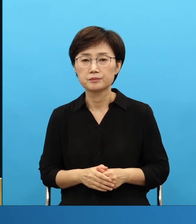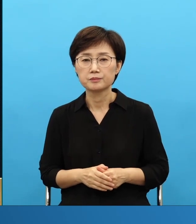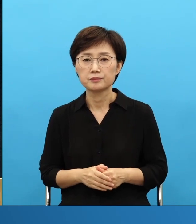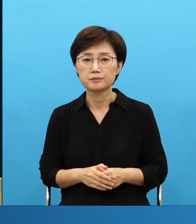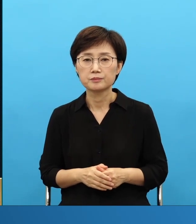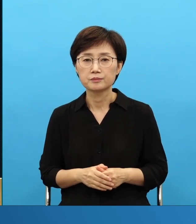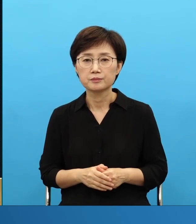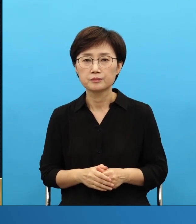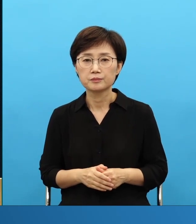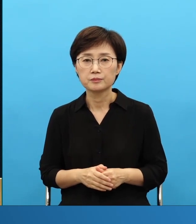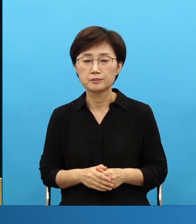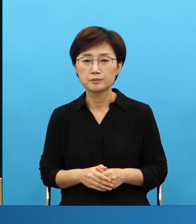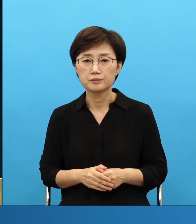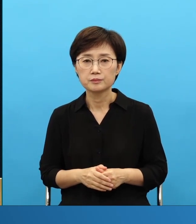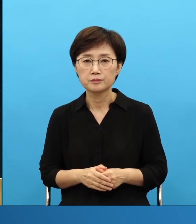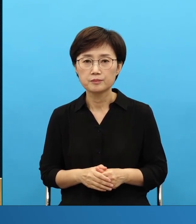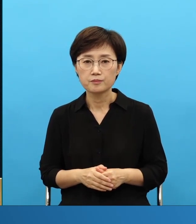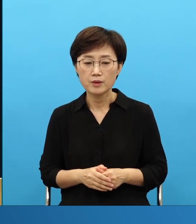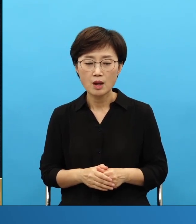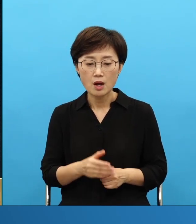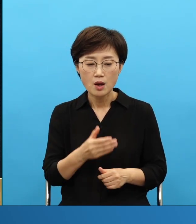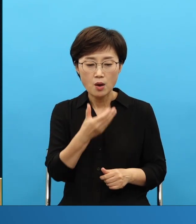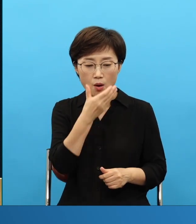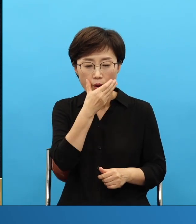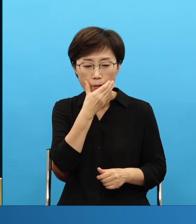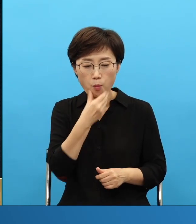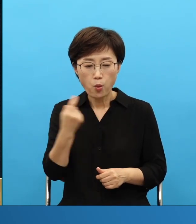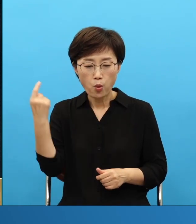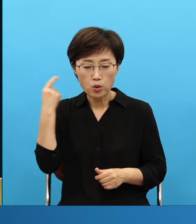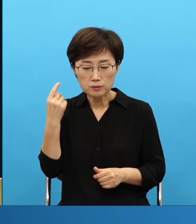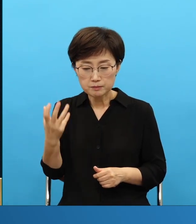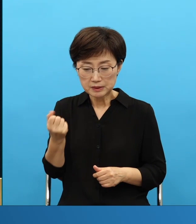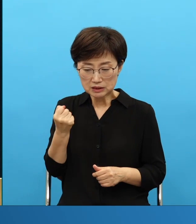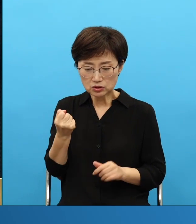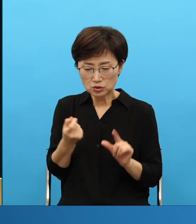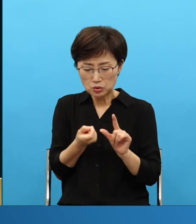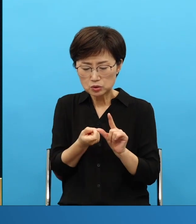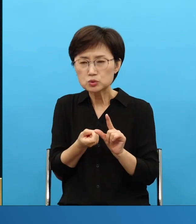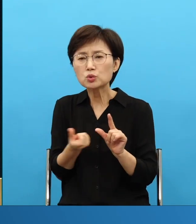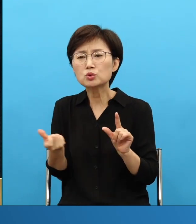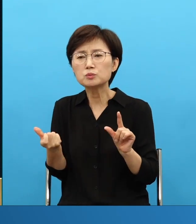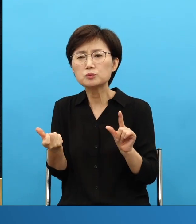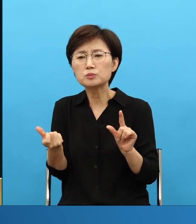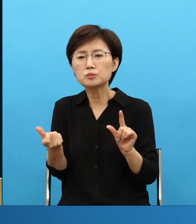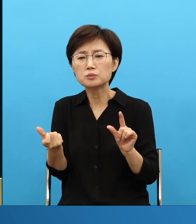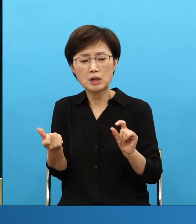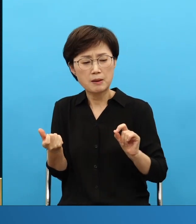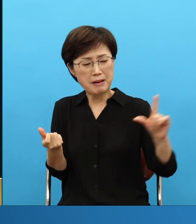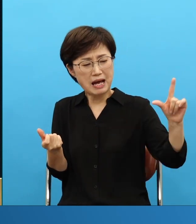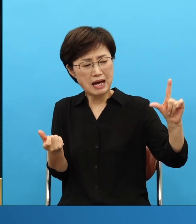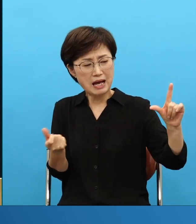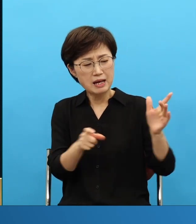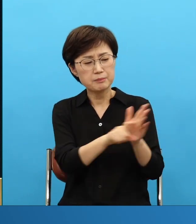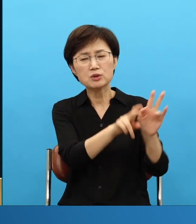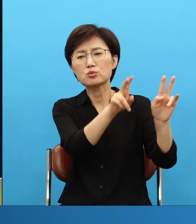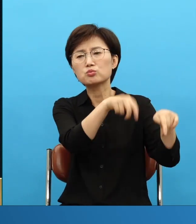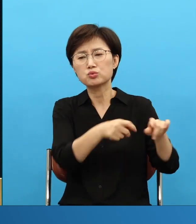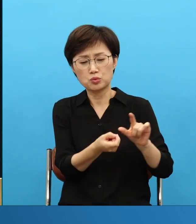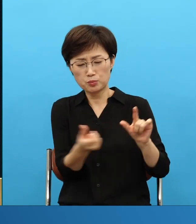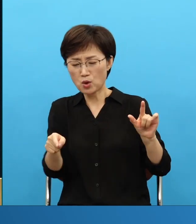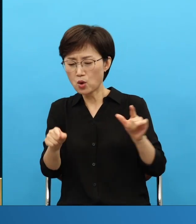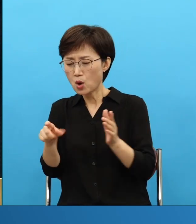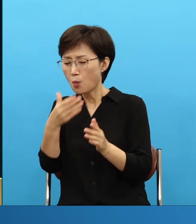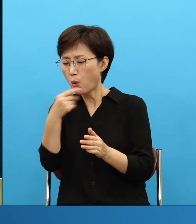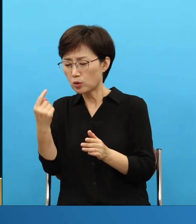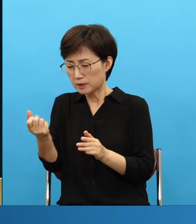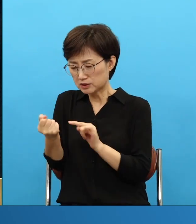gospel. 그 소수의 복음 가진 사람이 세계 복음을 한 거예요. And the small minority of 그게 people 성경 얘기입니다. who had the gospel changed the world.